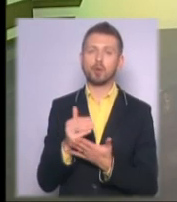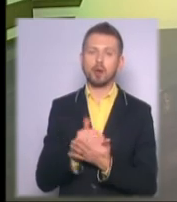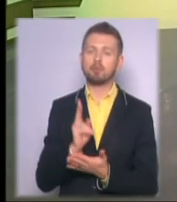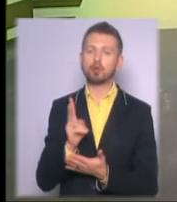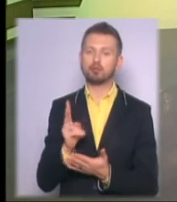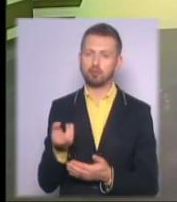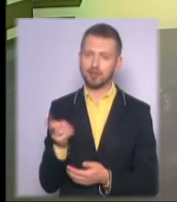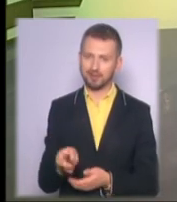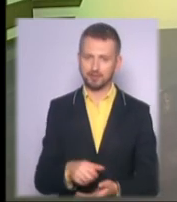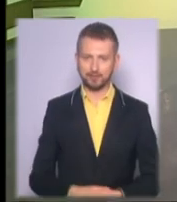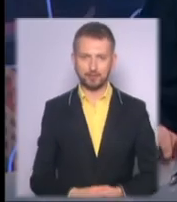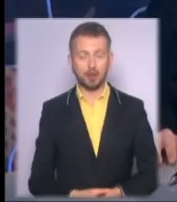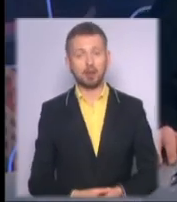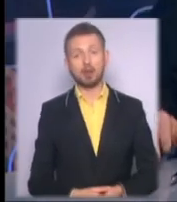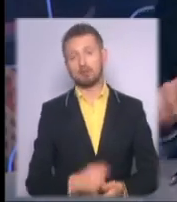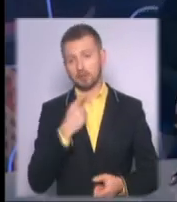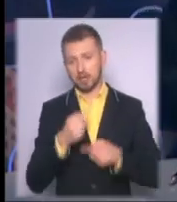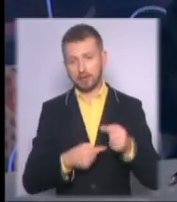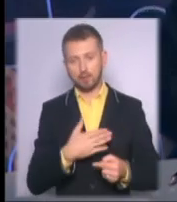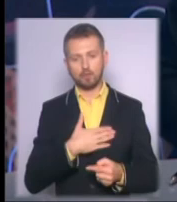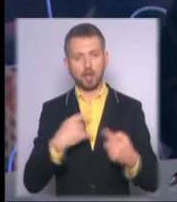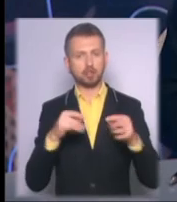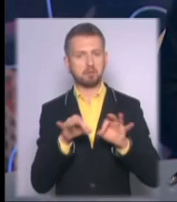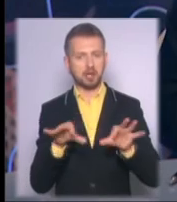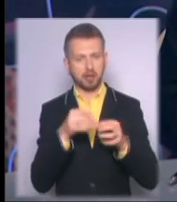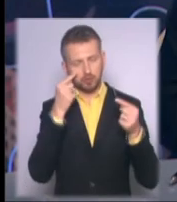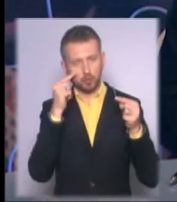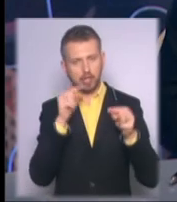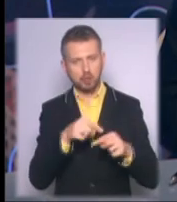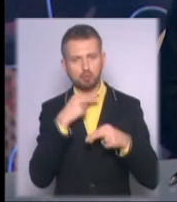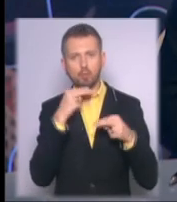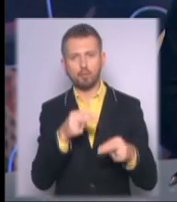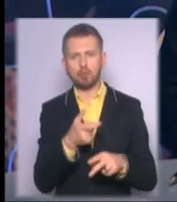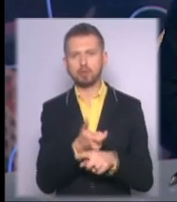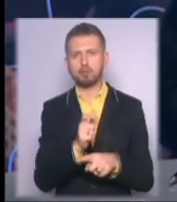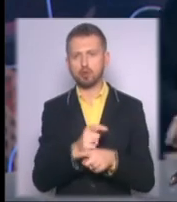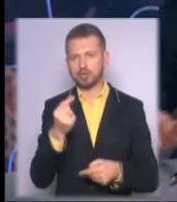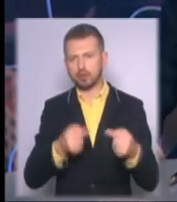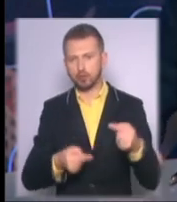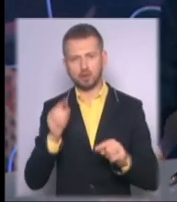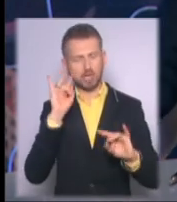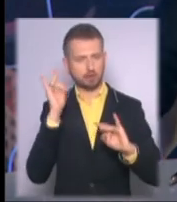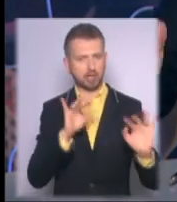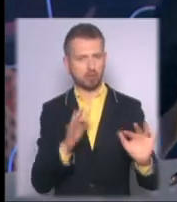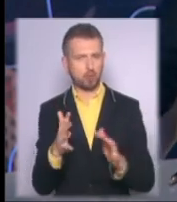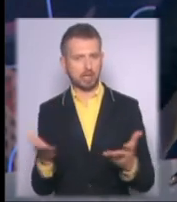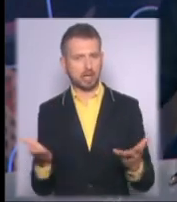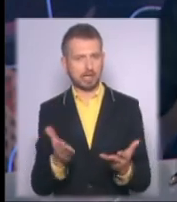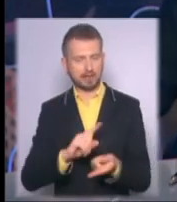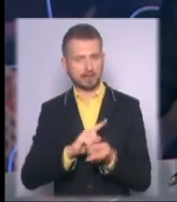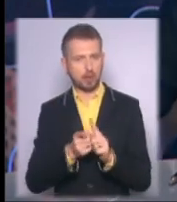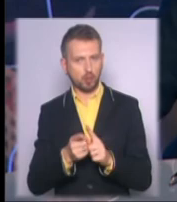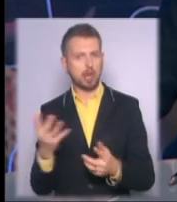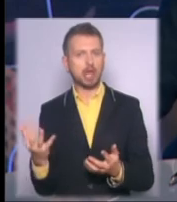гостях? Дякую, Олексе. Ну, традиційно в наших передачах ми зосереджуємо увагу на більш дискусійних і резонансних подіях, які стають